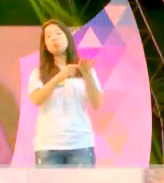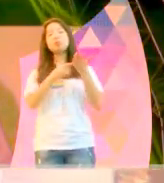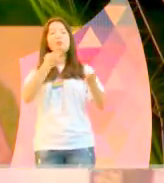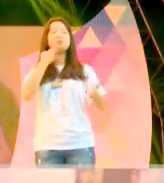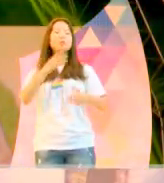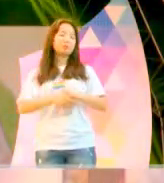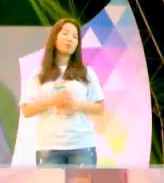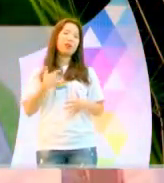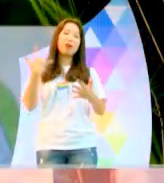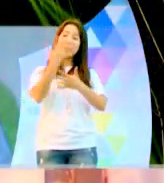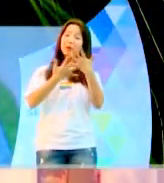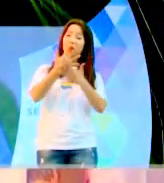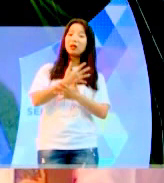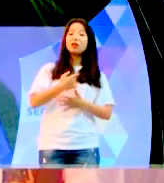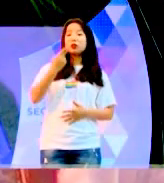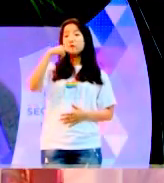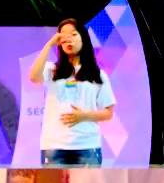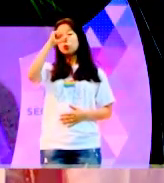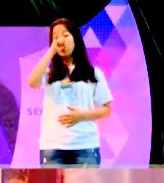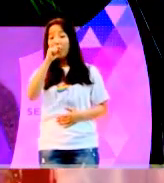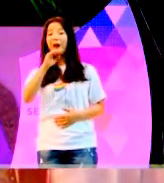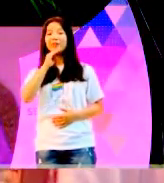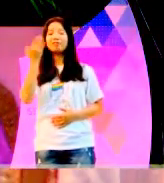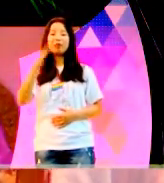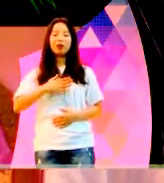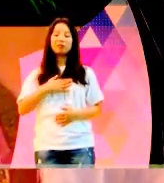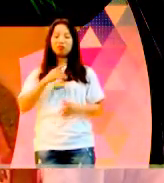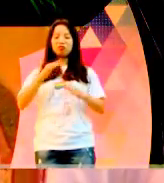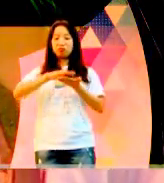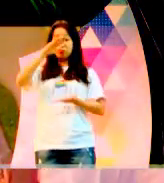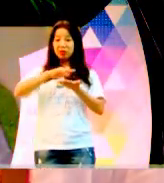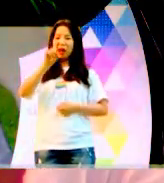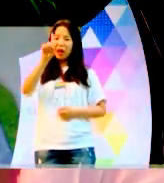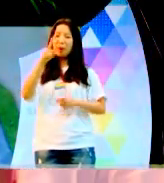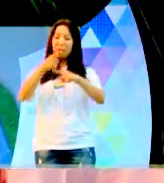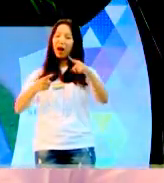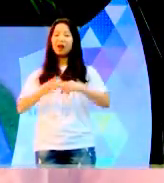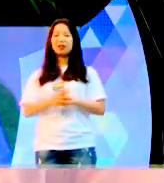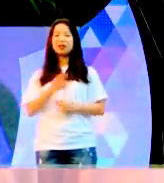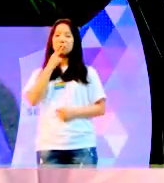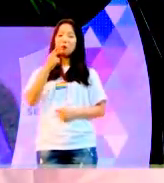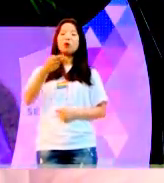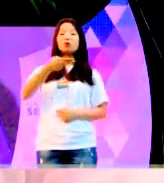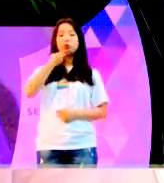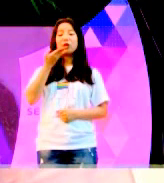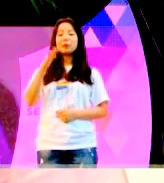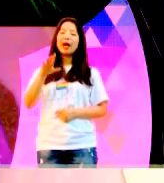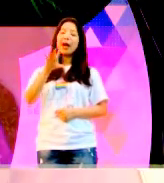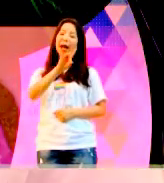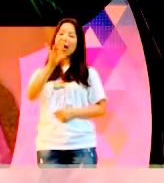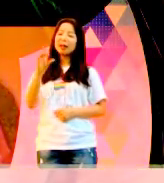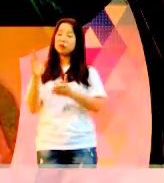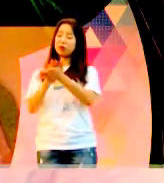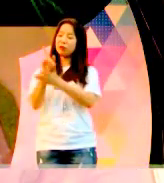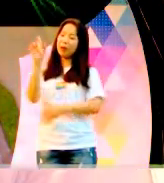나 애매한 게 술을 좋아하지만 주량은 고작 한 병만 담배한테 오지만 가끔